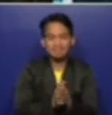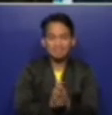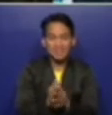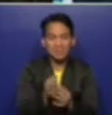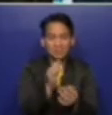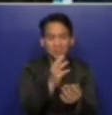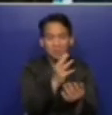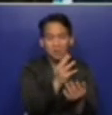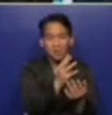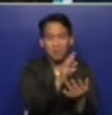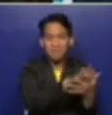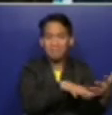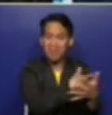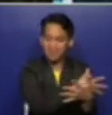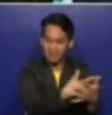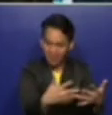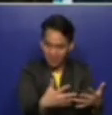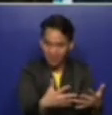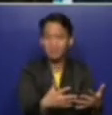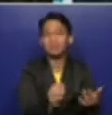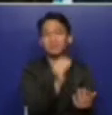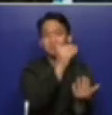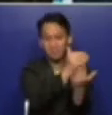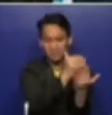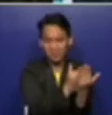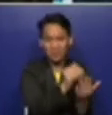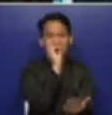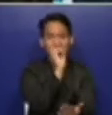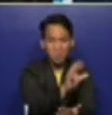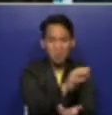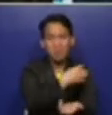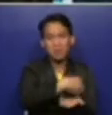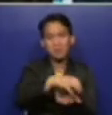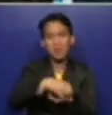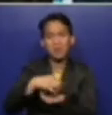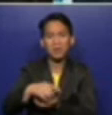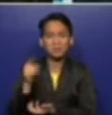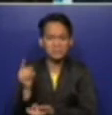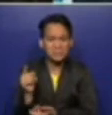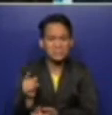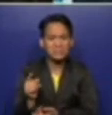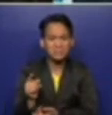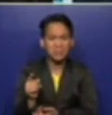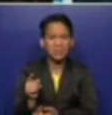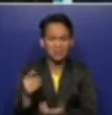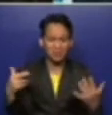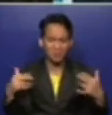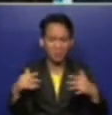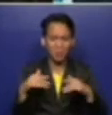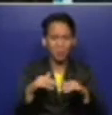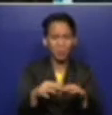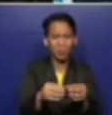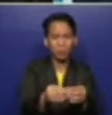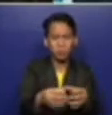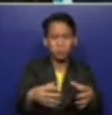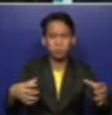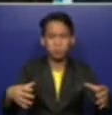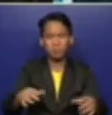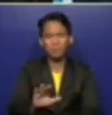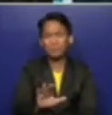ขอจะได้มาเคลื่อนไหวในเวลานี้นะครับเพื่อจะทำให้เกิด2ฝ่ายซึ่งอาจจะทำให้มีการรุกรามบานปลาย